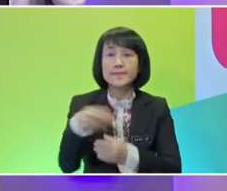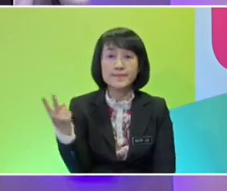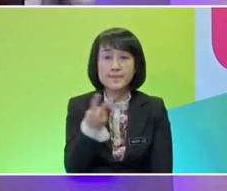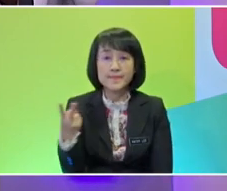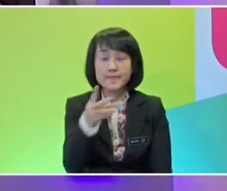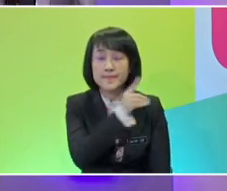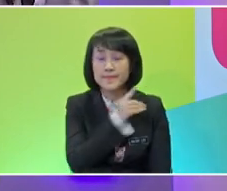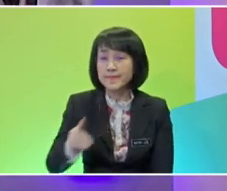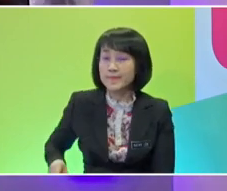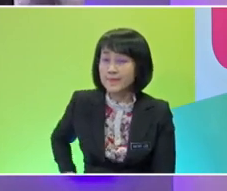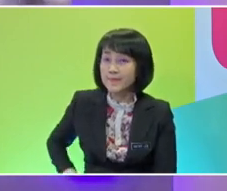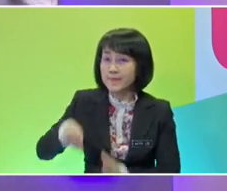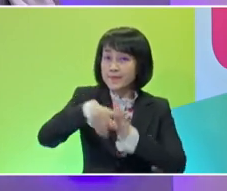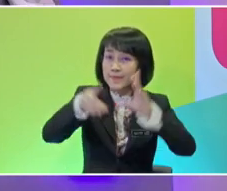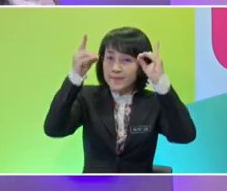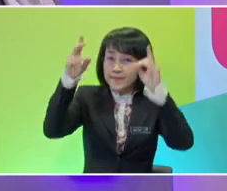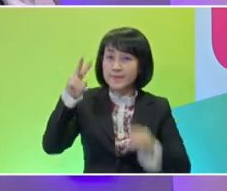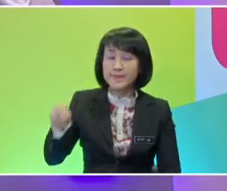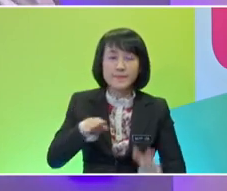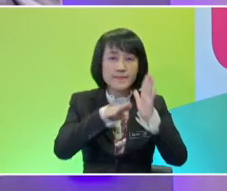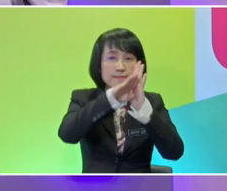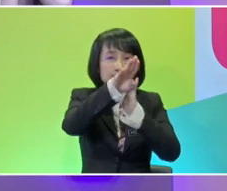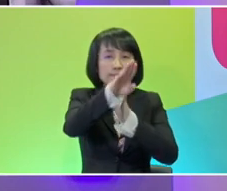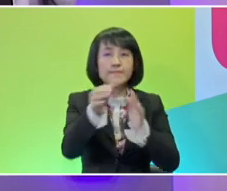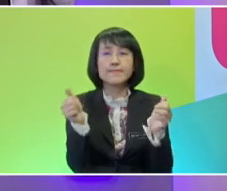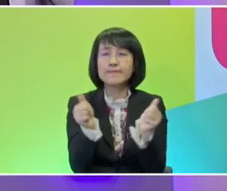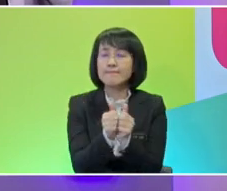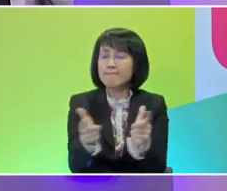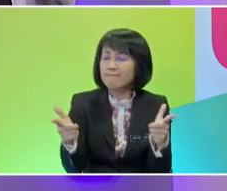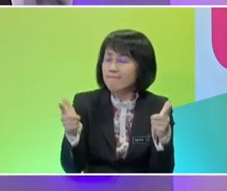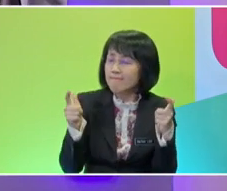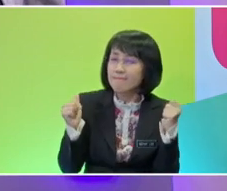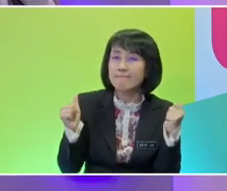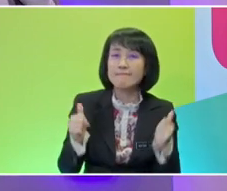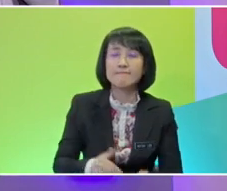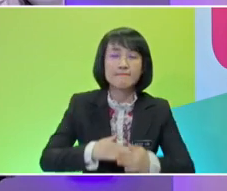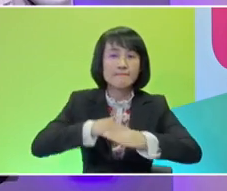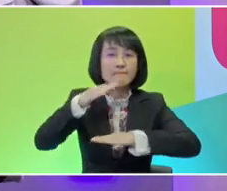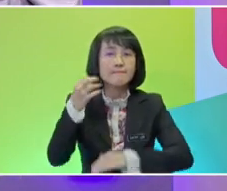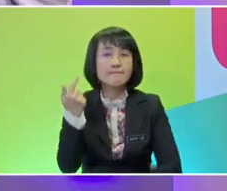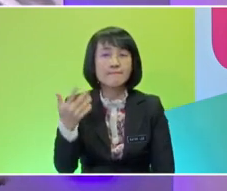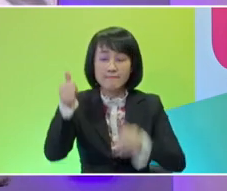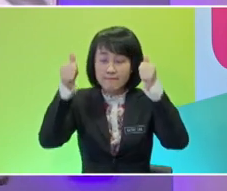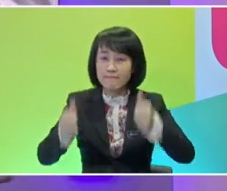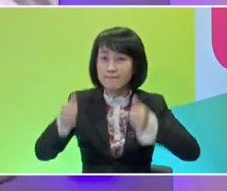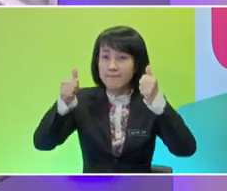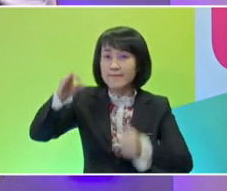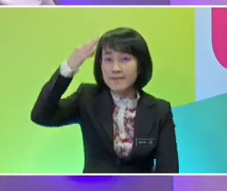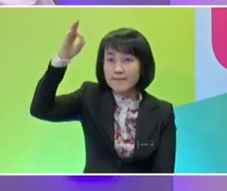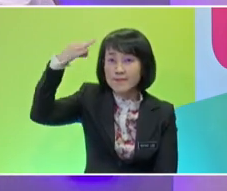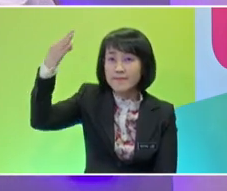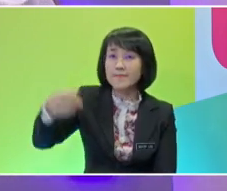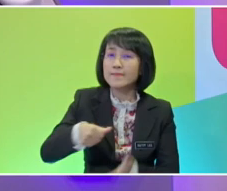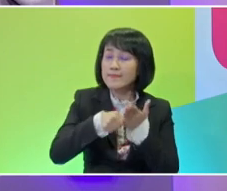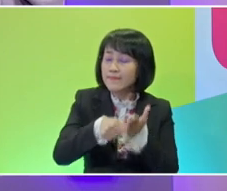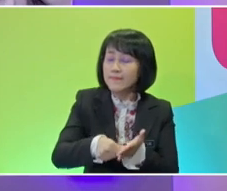inilah pendidikan berkembang dengan sangat pesat dengan kemunculan beberapa ahli-ahlifah yang menekankan kepada